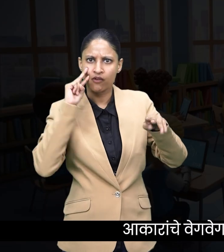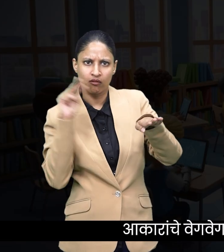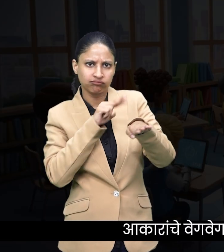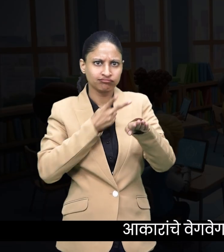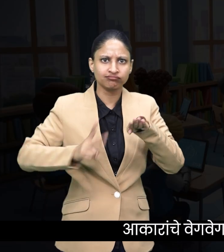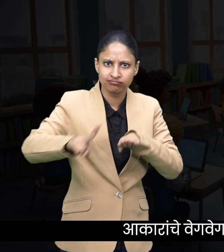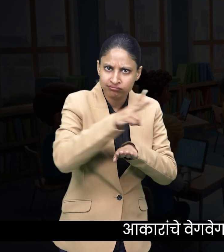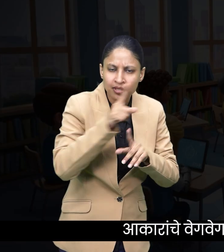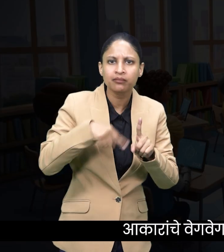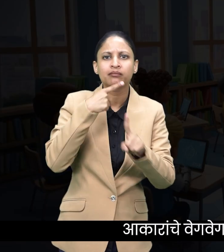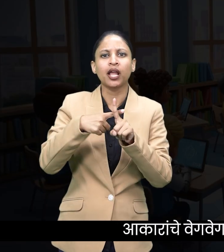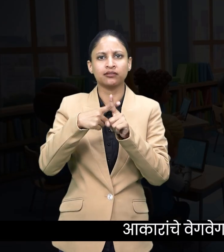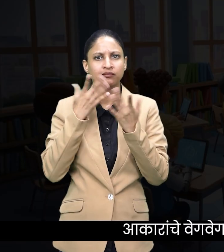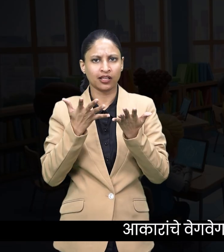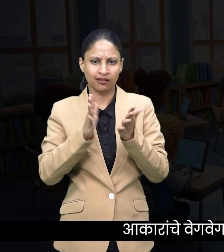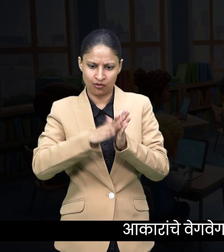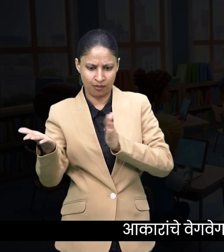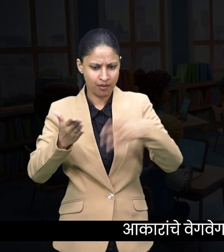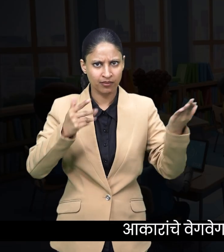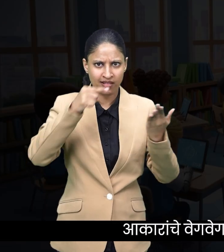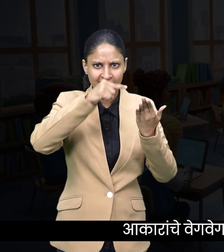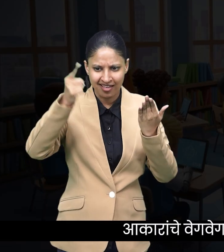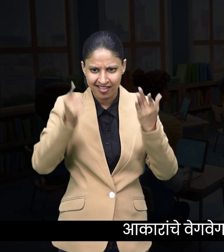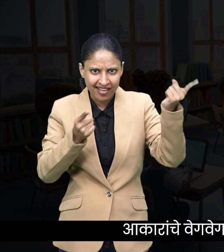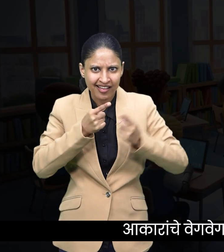आकारांचे वेगवेगळे दृश्ये आणि जाळी नावाची जादू.